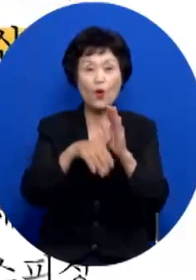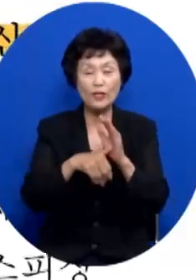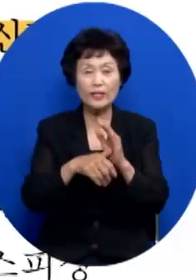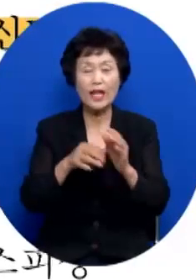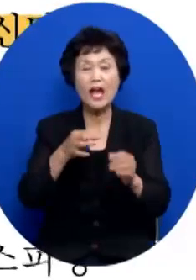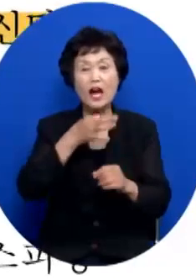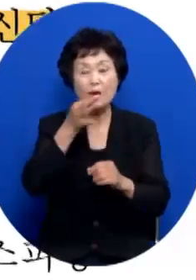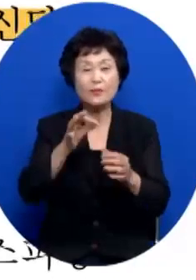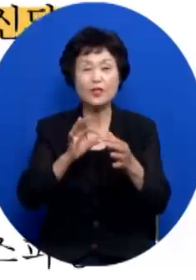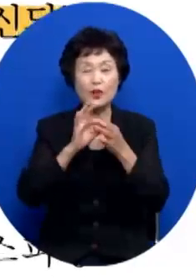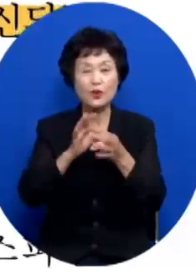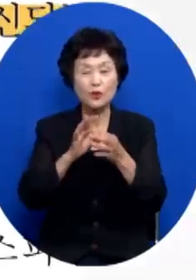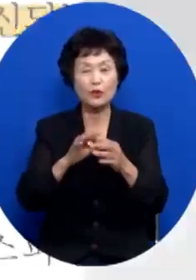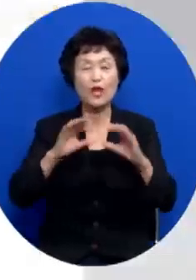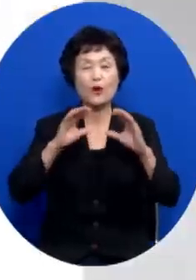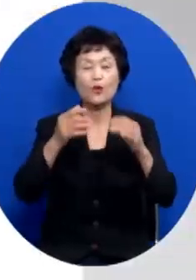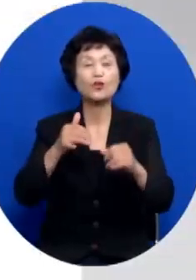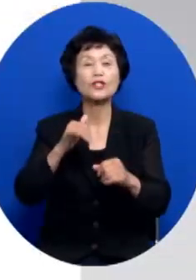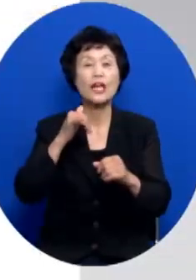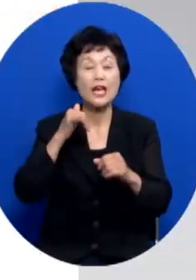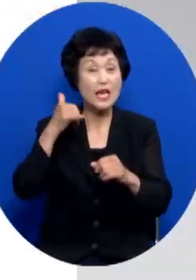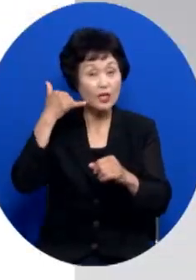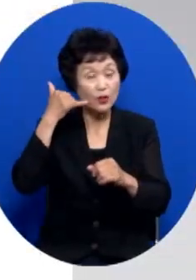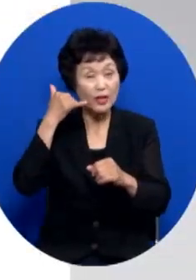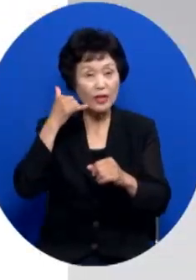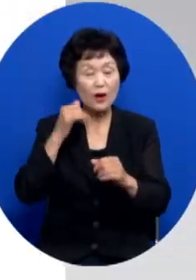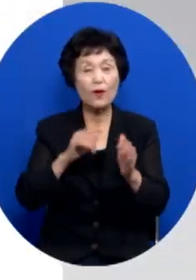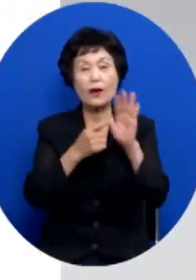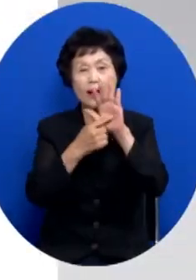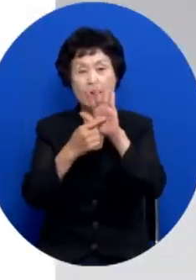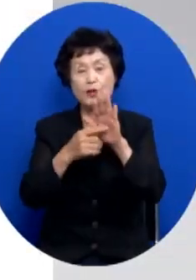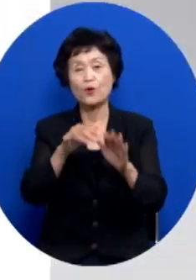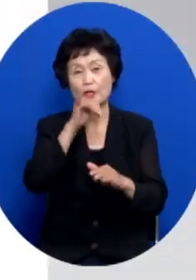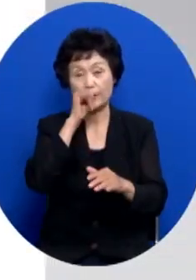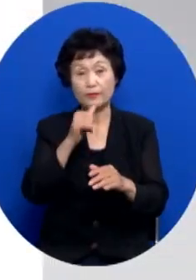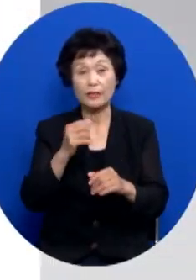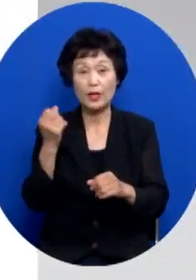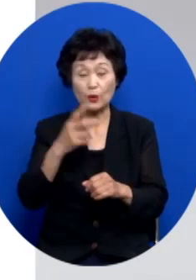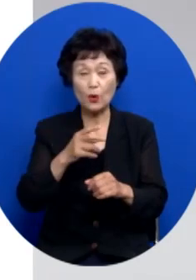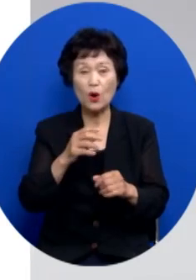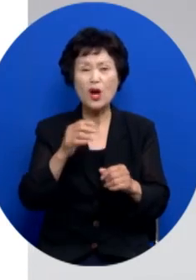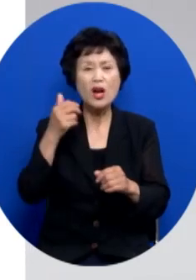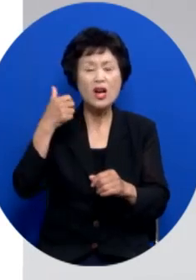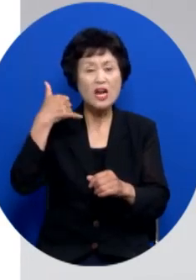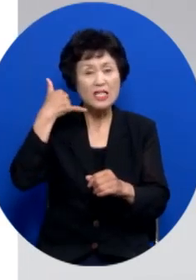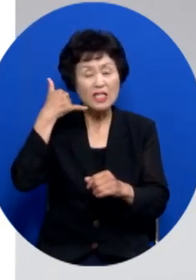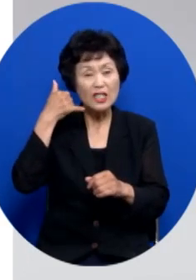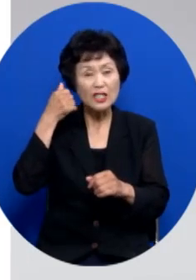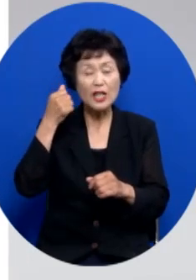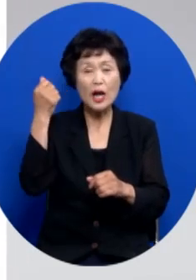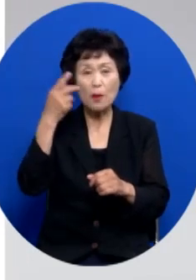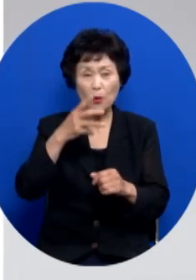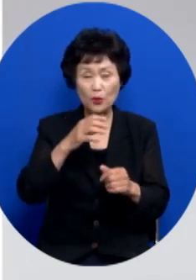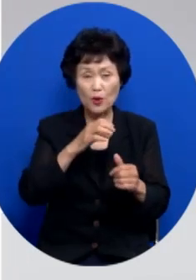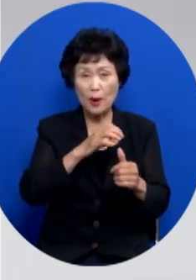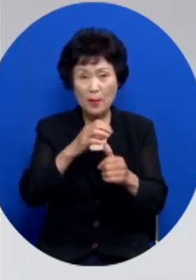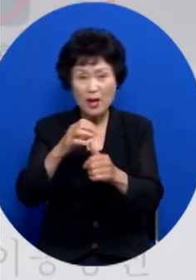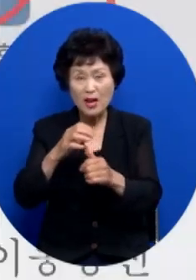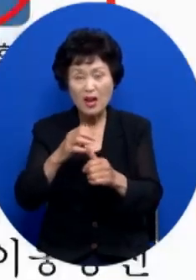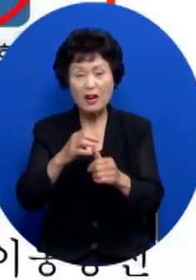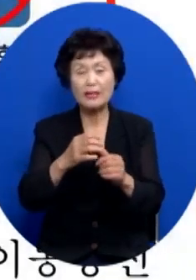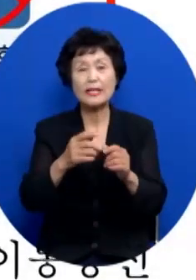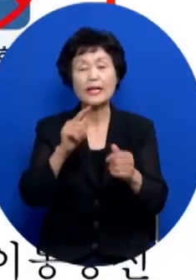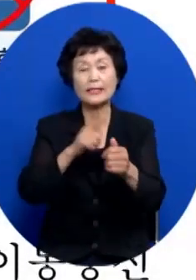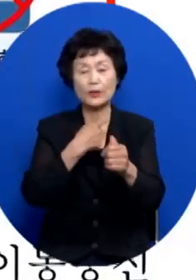국제전화라는 것을 안내하기로 했습니다. 또 국내에 있는 이용자의 전화번호가 도용돼 해외 로밍 형태로 수신되는 것을 자동